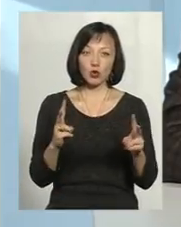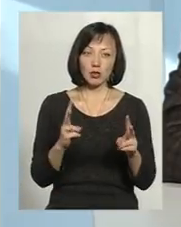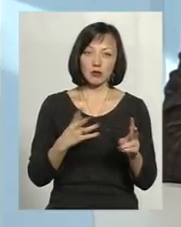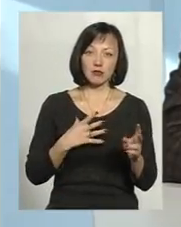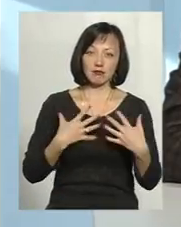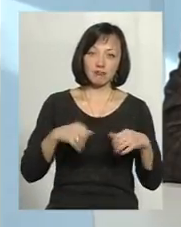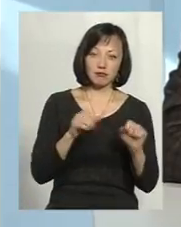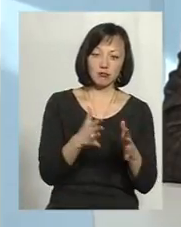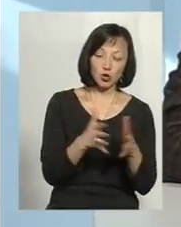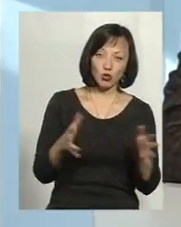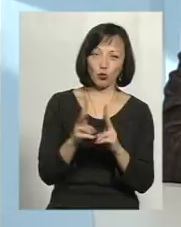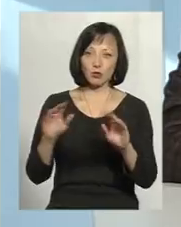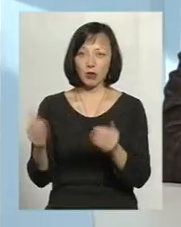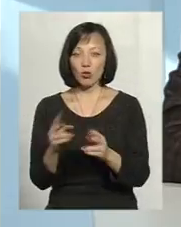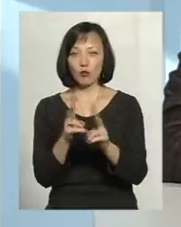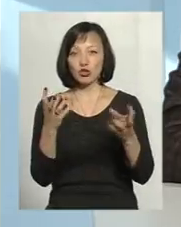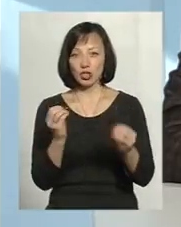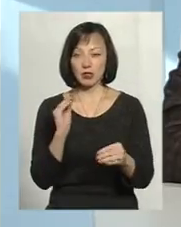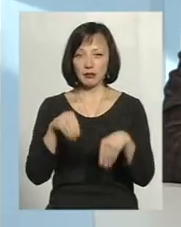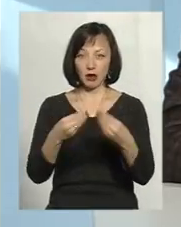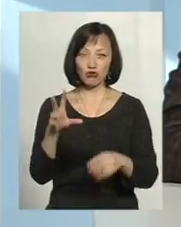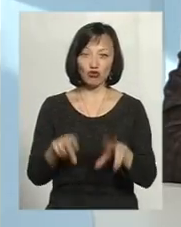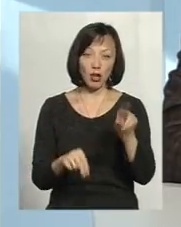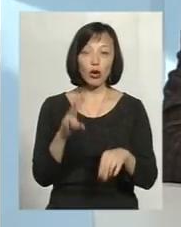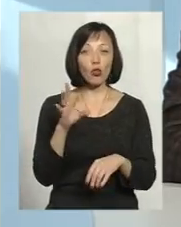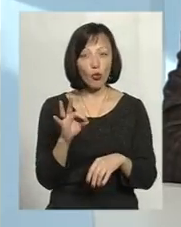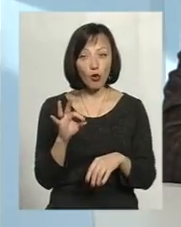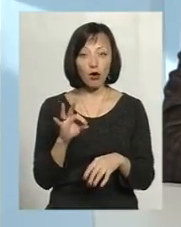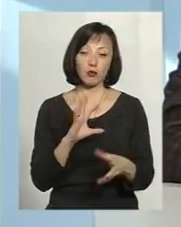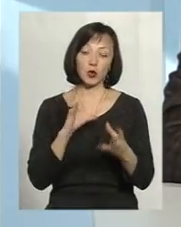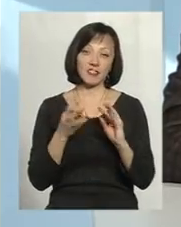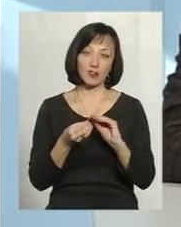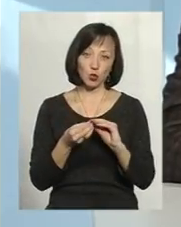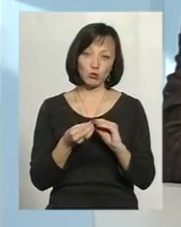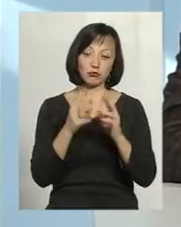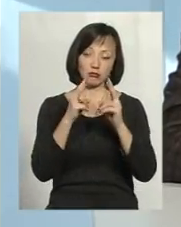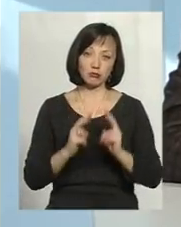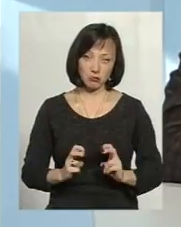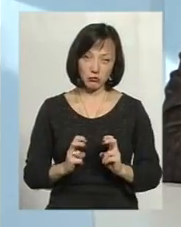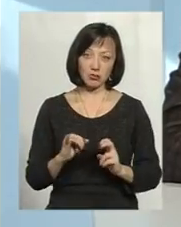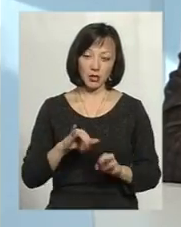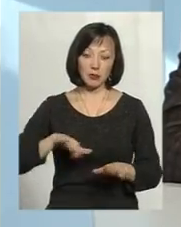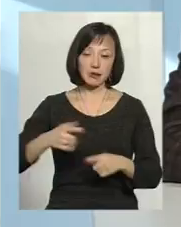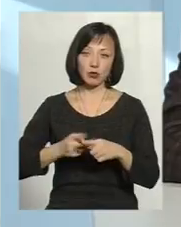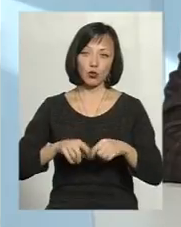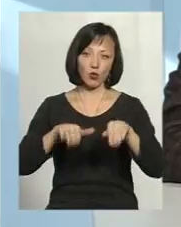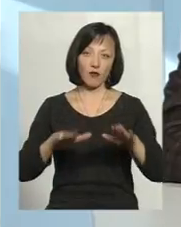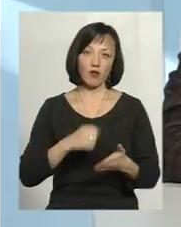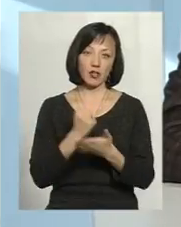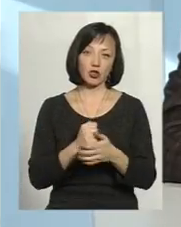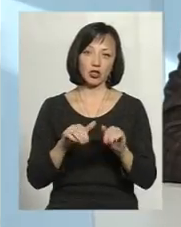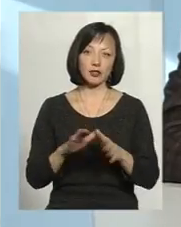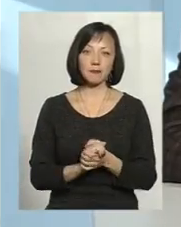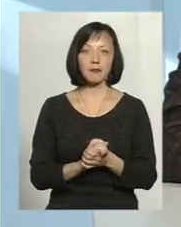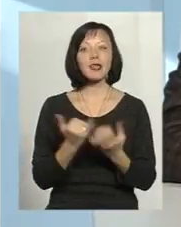більше, хтось менше, комусь доцільно ще дати шанс. Ну, але прозвітують, проаналізуємо, після того будемо ухвалювати рішення.